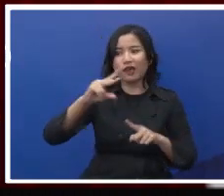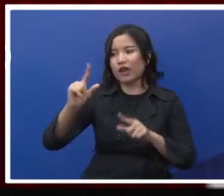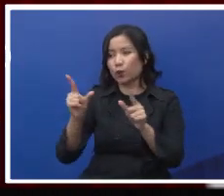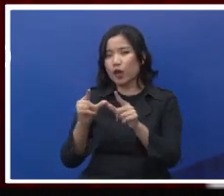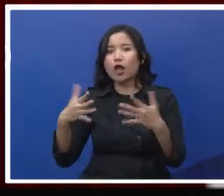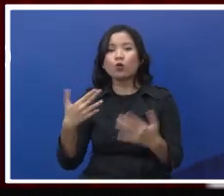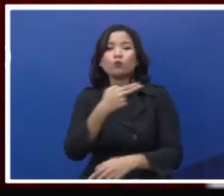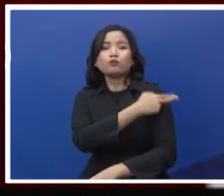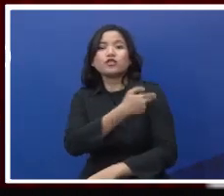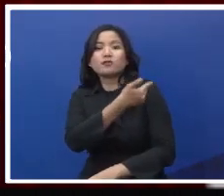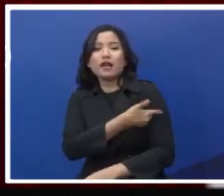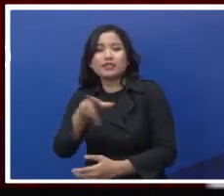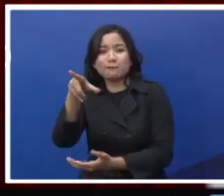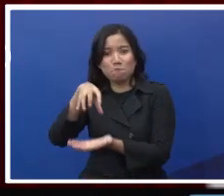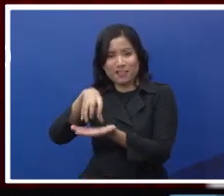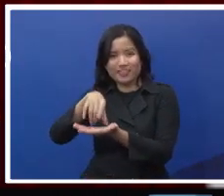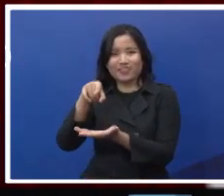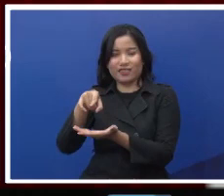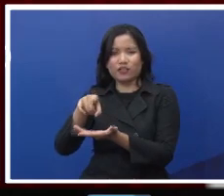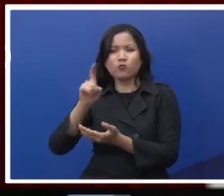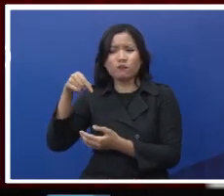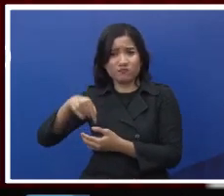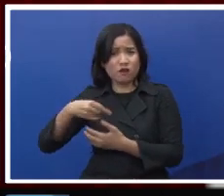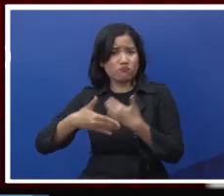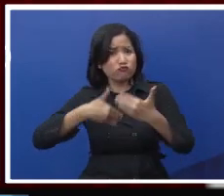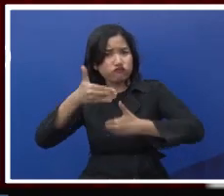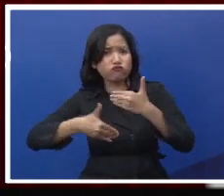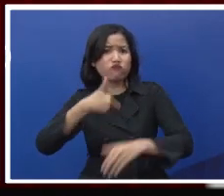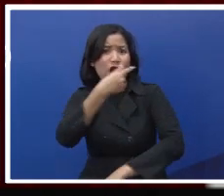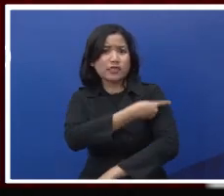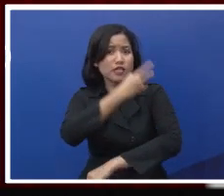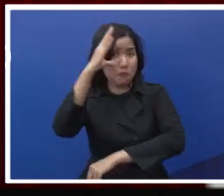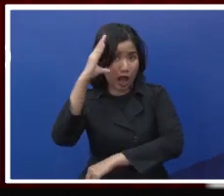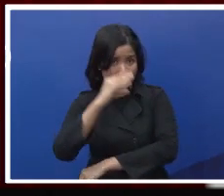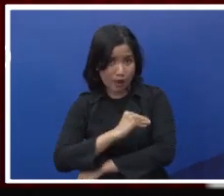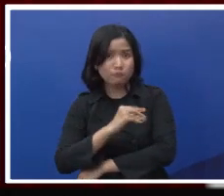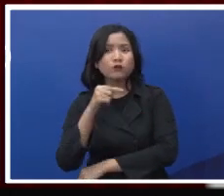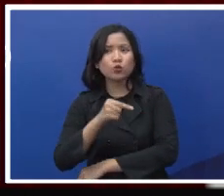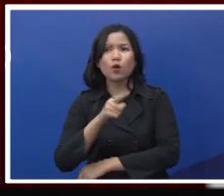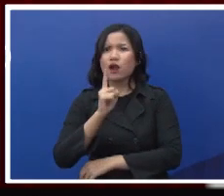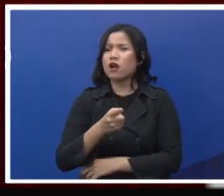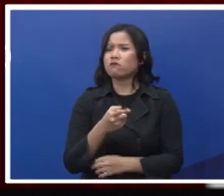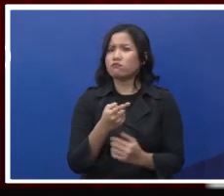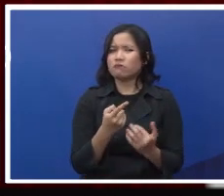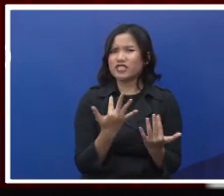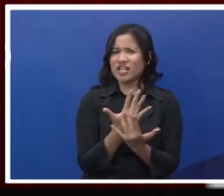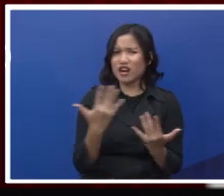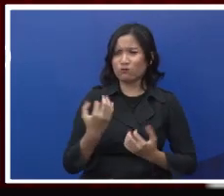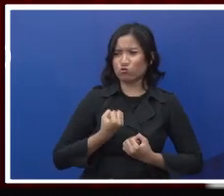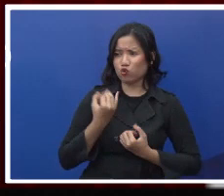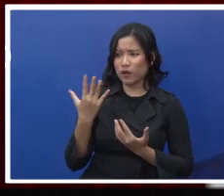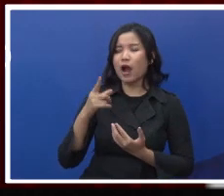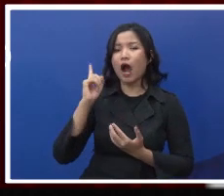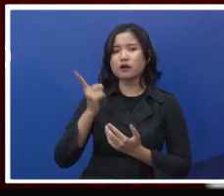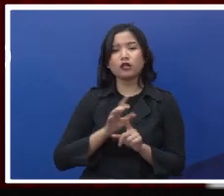kita tahu bahwa pelaksanaan vaksinasi pada malam hari ini juga sebagian umat muslim kan melakukan